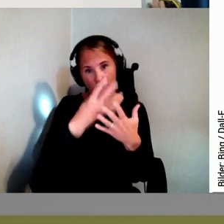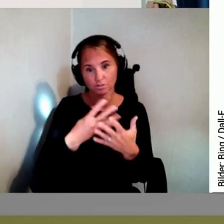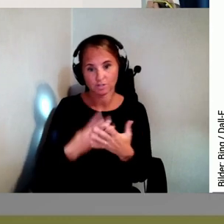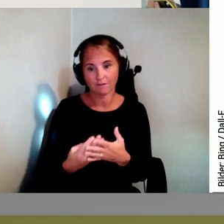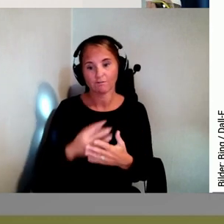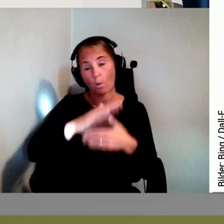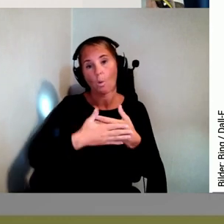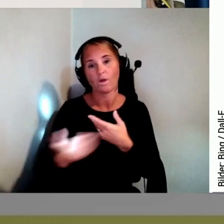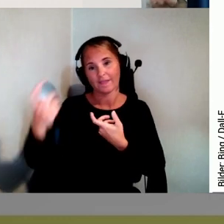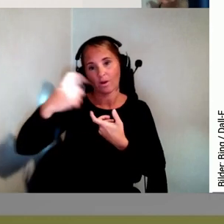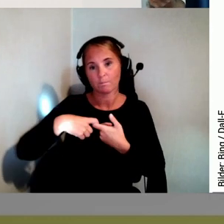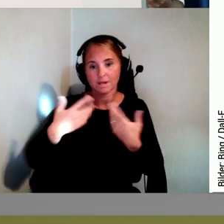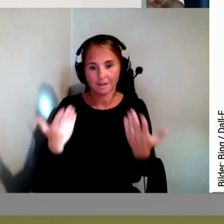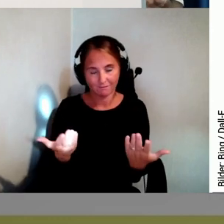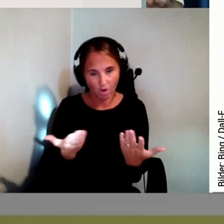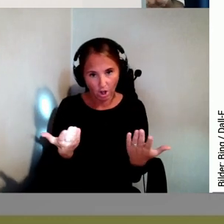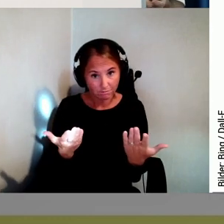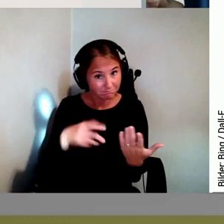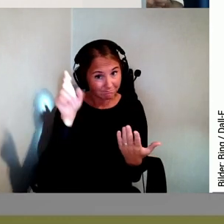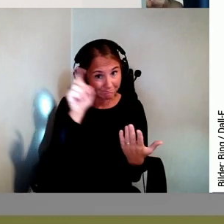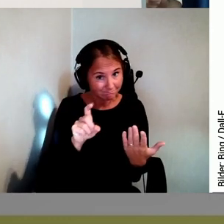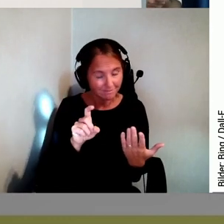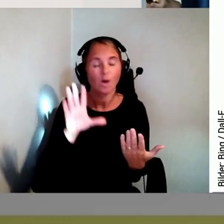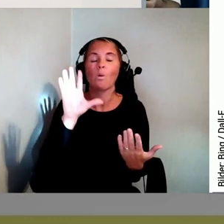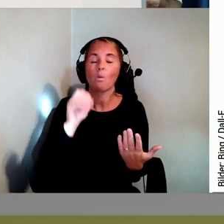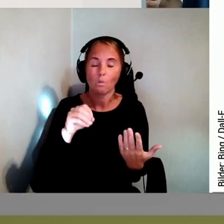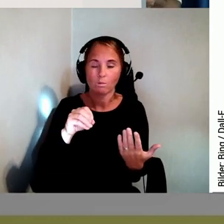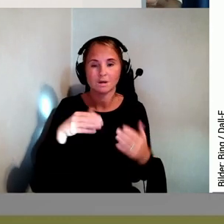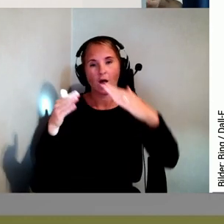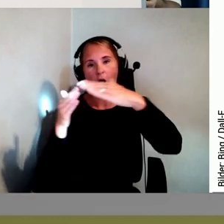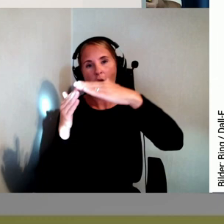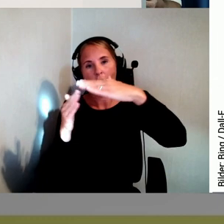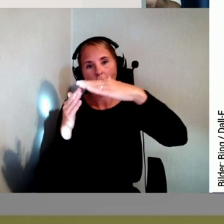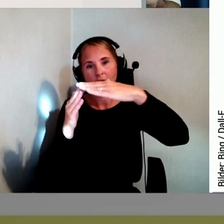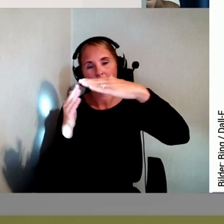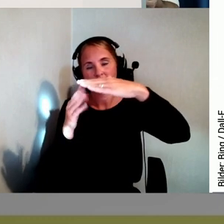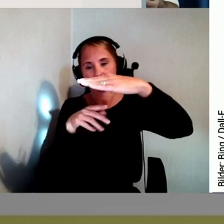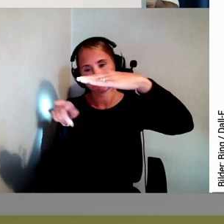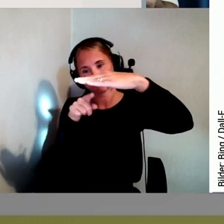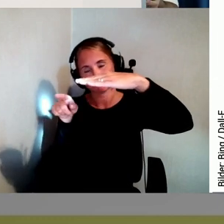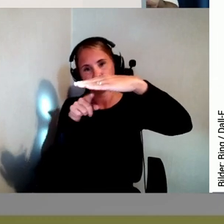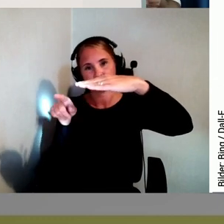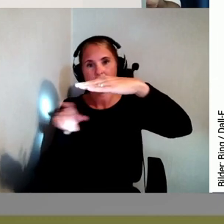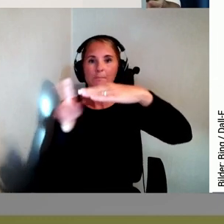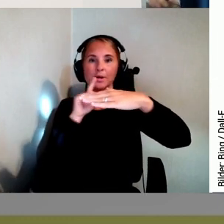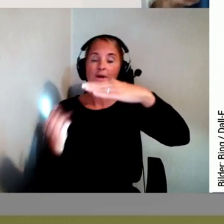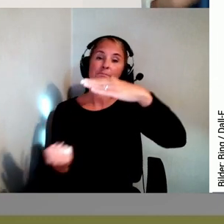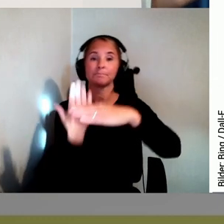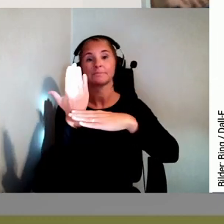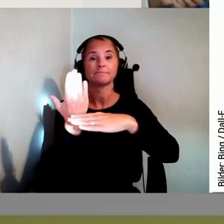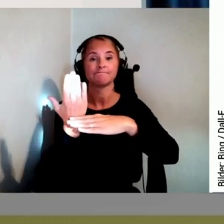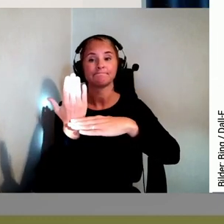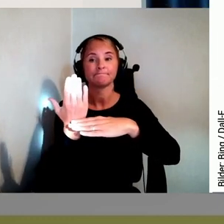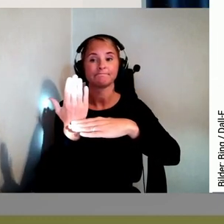vad då jo uppe i hörnet någonstans så brukar kan det dyka upp en liten PL en